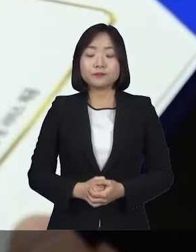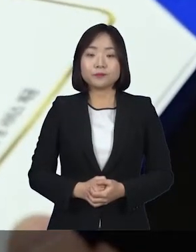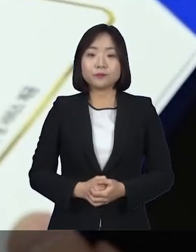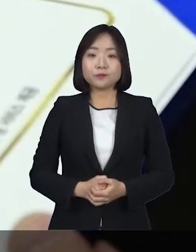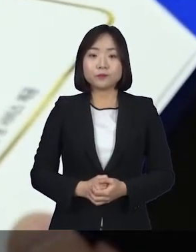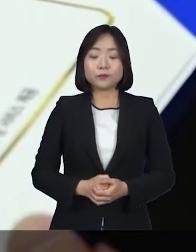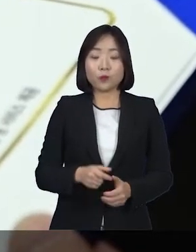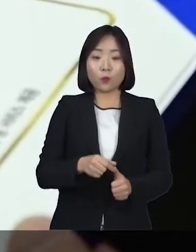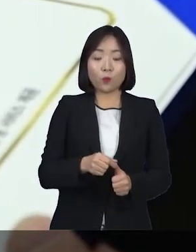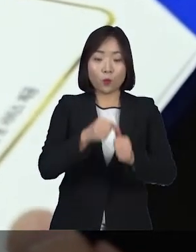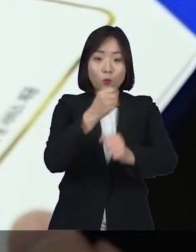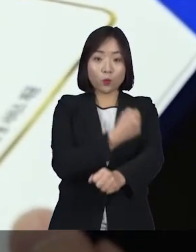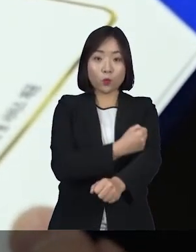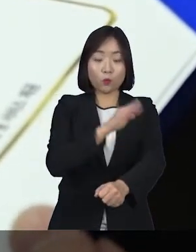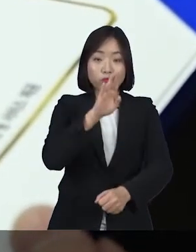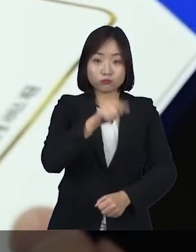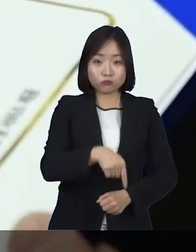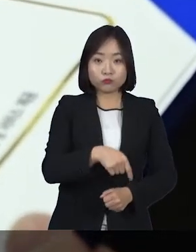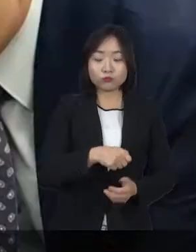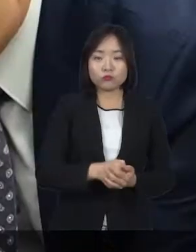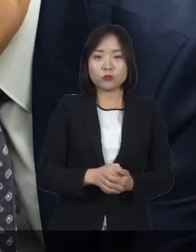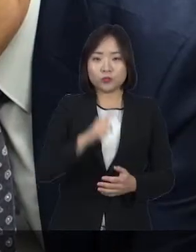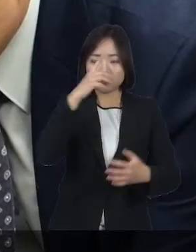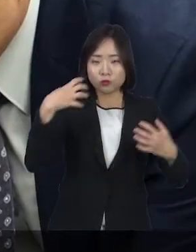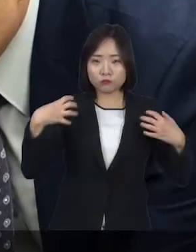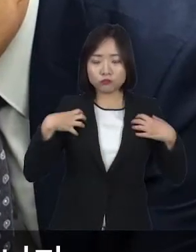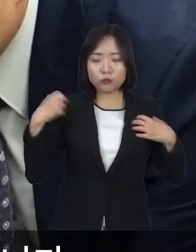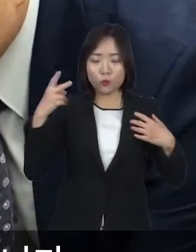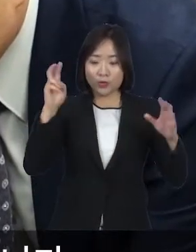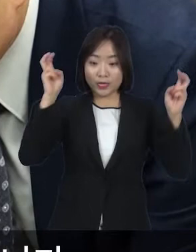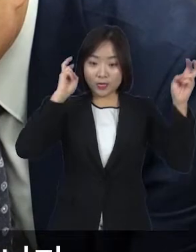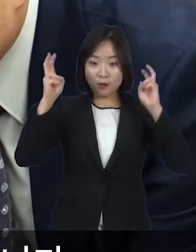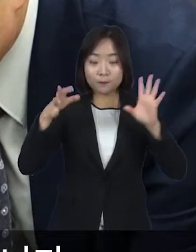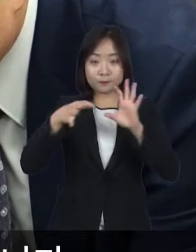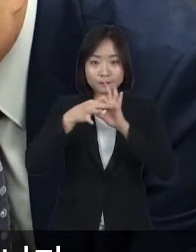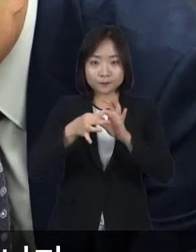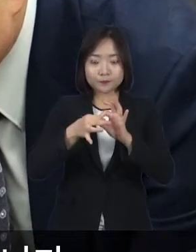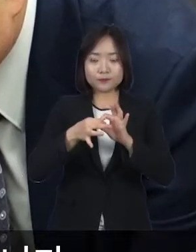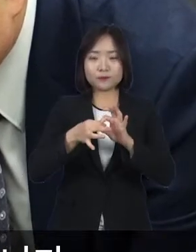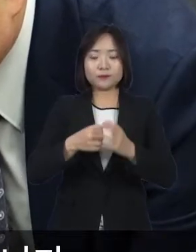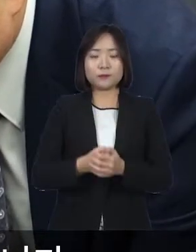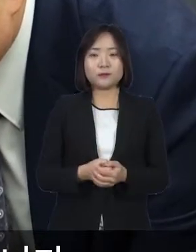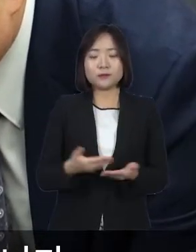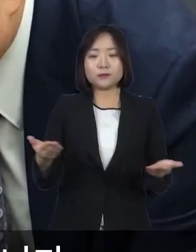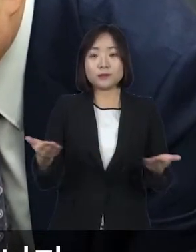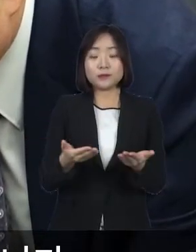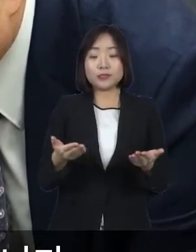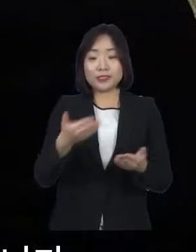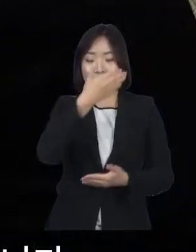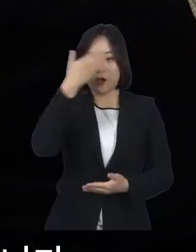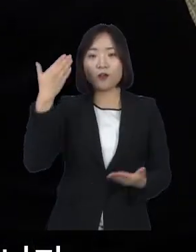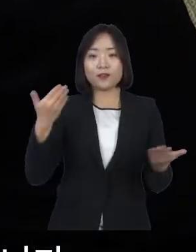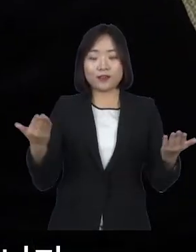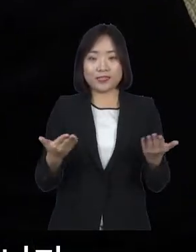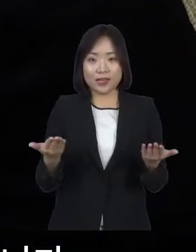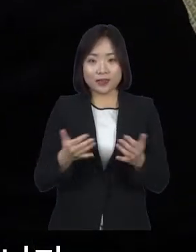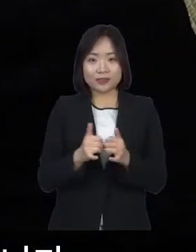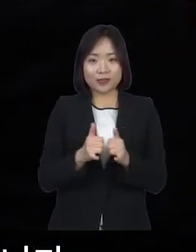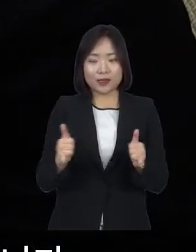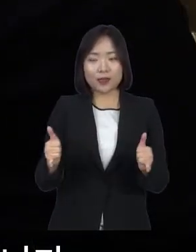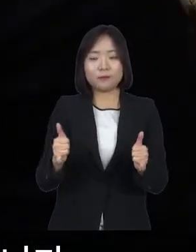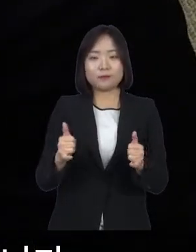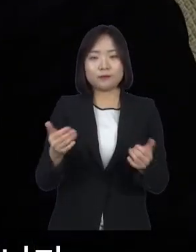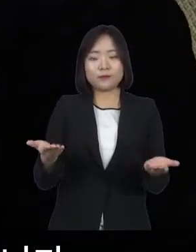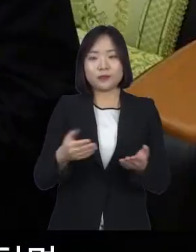고용노동부 청년 내일 채용공제는 정부와 기업의 기여를 통해 미취업 청년의 중소, 중견기업 취업 촉진 장기 근속을